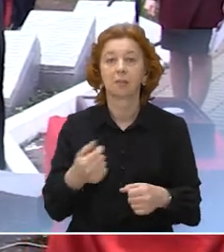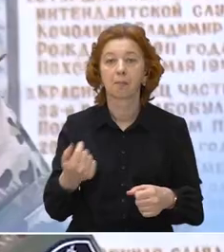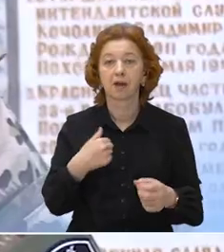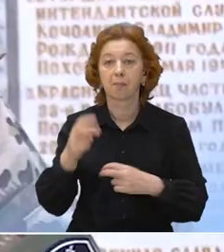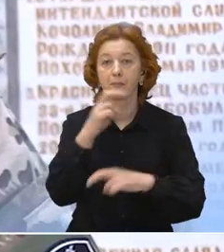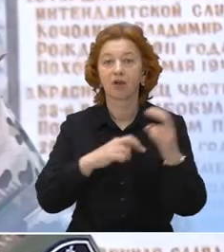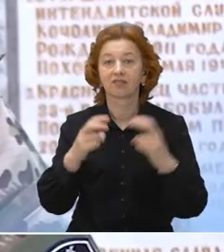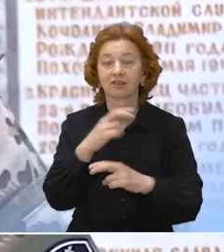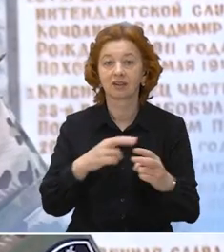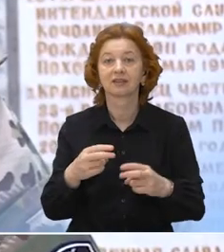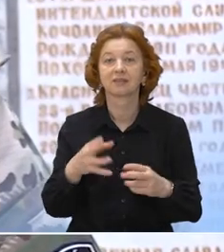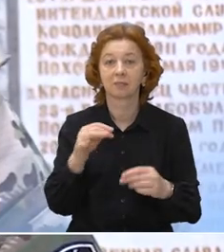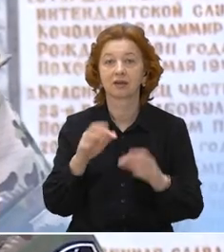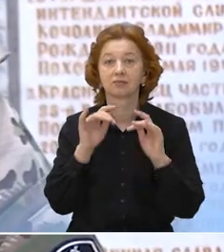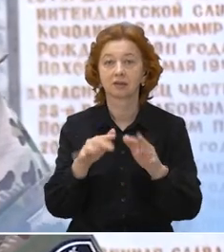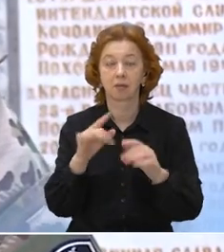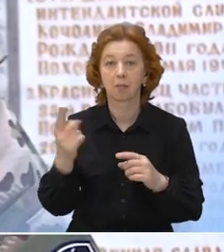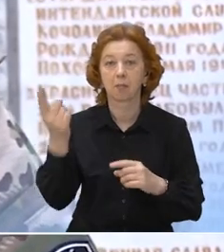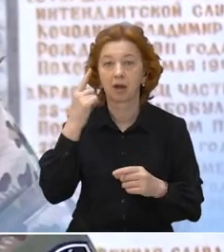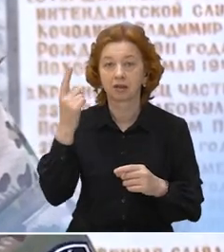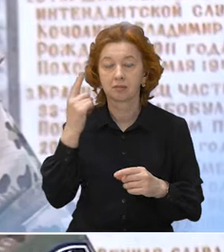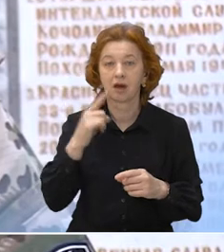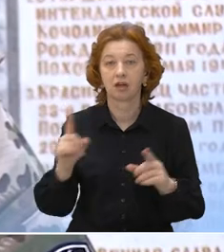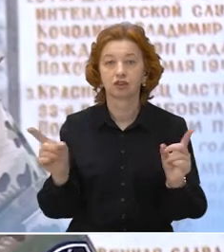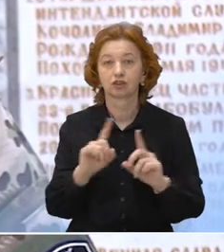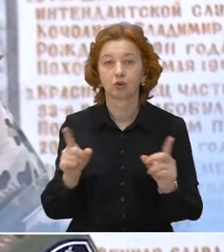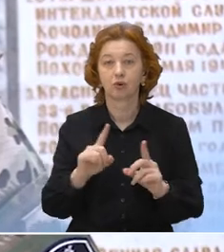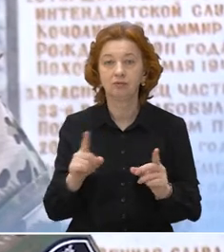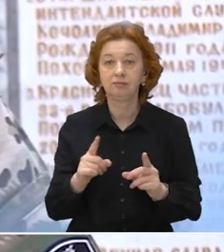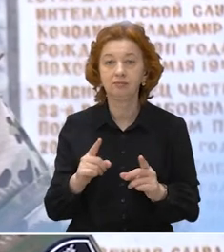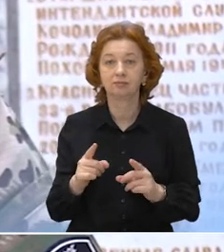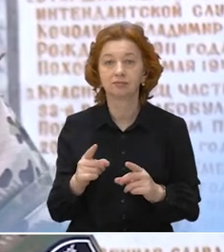Мы, поисковики, исследователи, всегда понимали, что